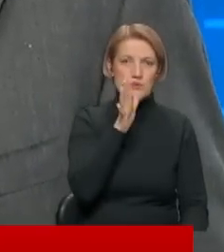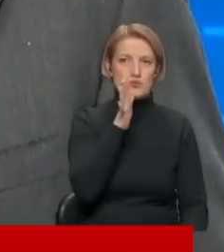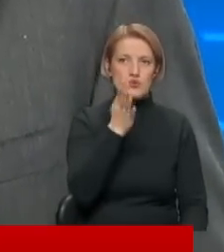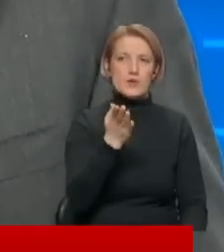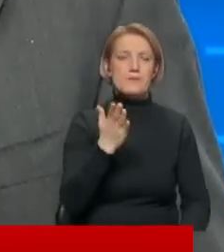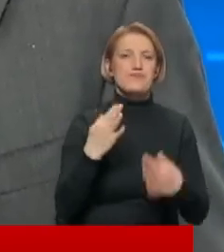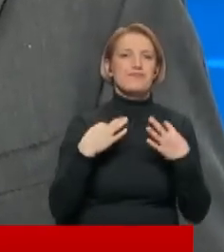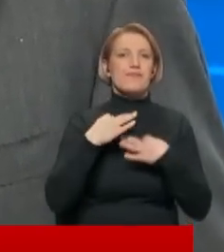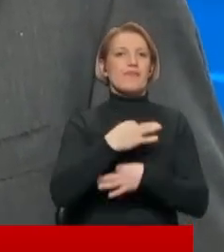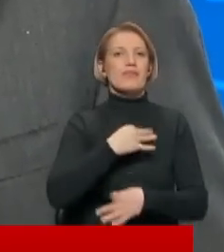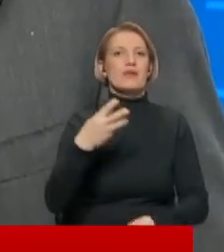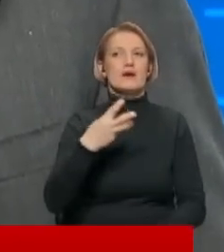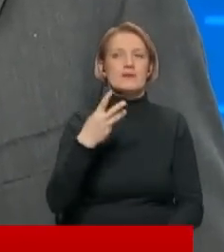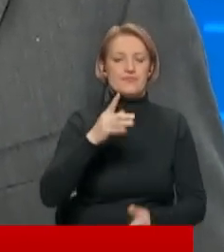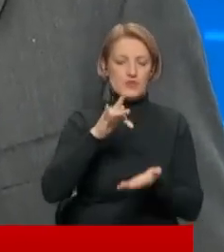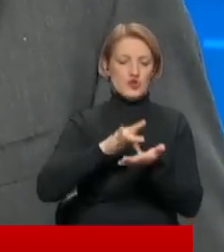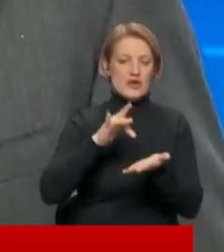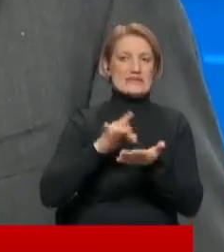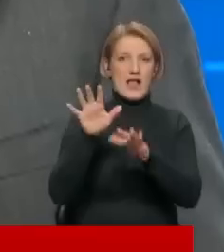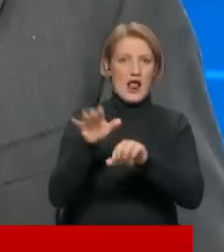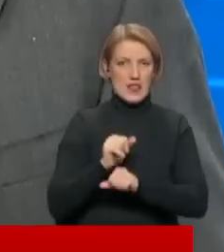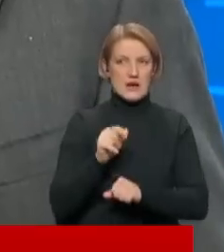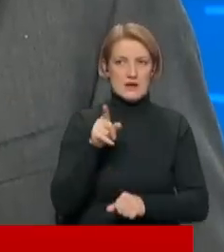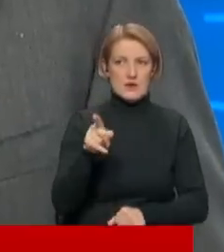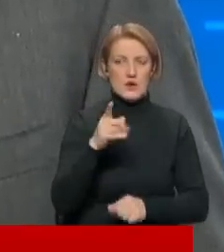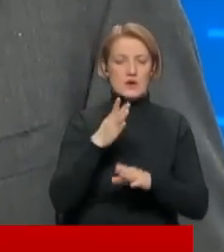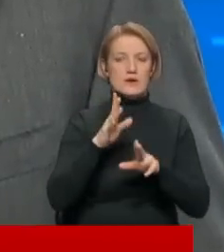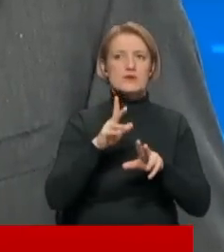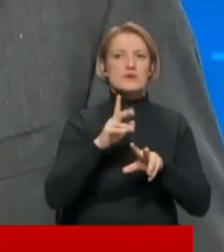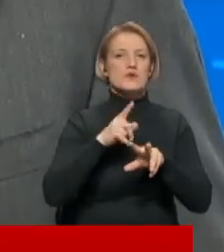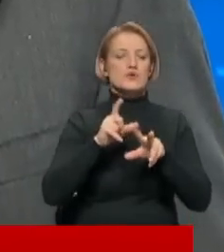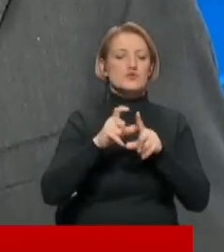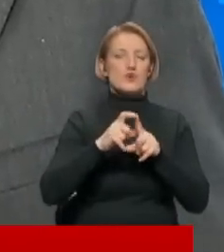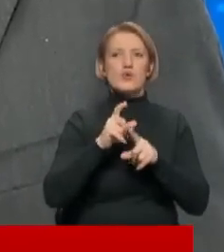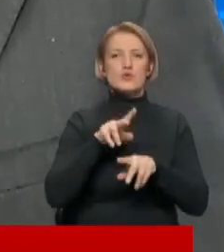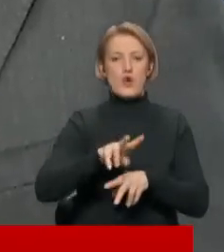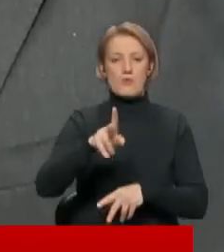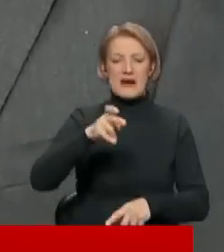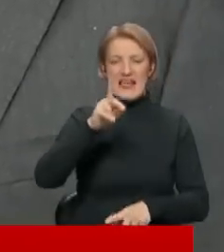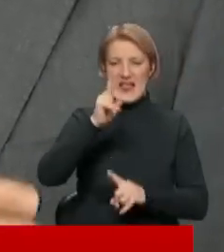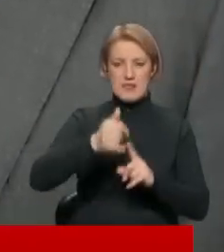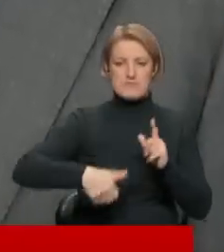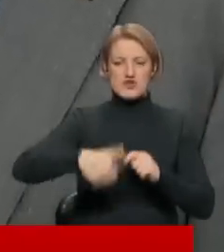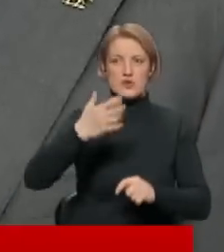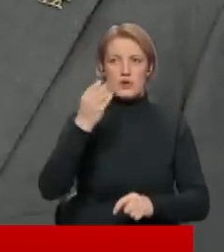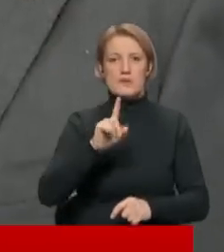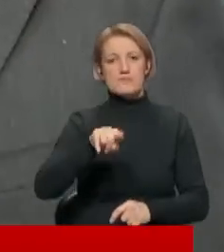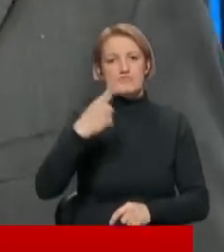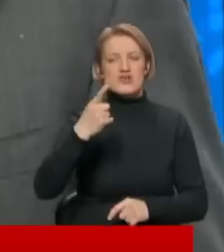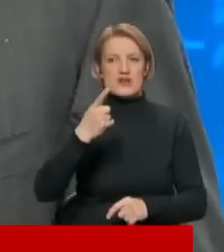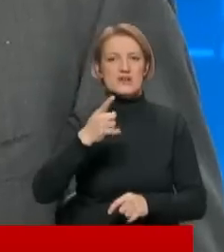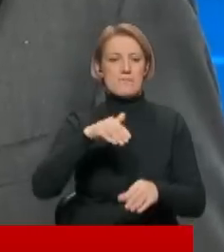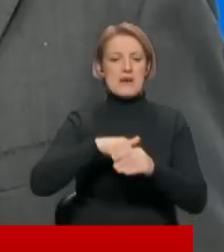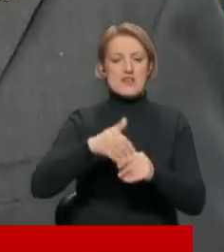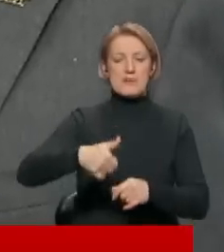Sayın Erdoğan ceza aldığında o gün Doğru Yol Partisi İl Başkanı olan Bugün bir başka Siyasi